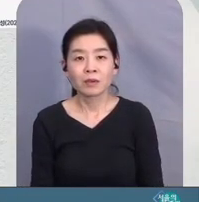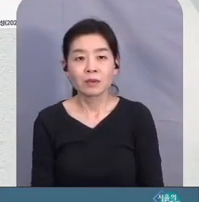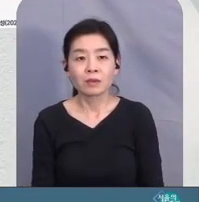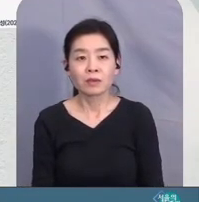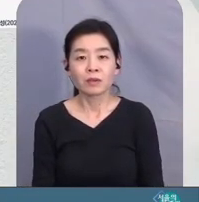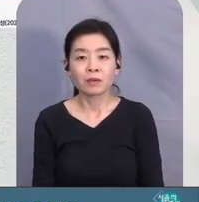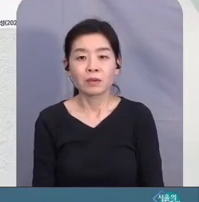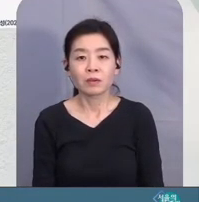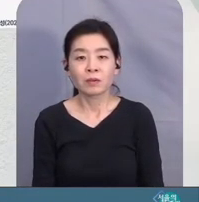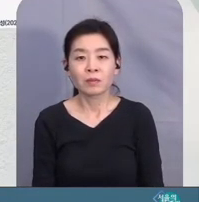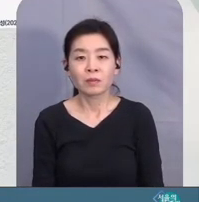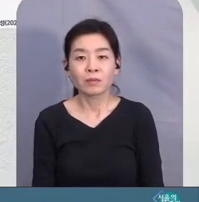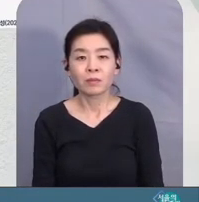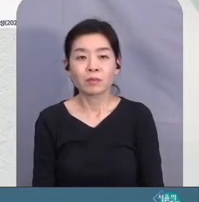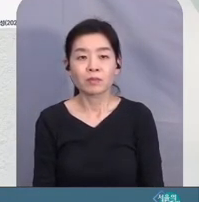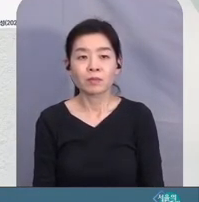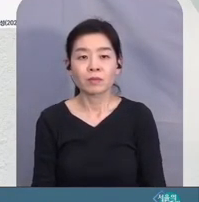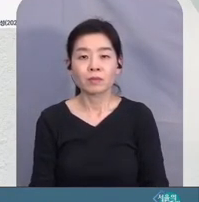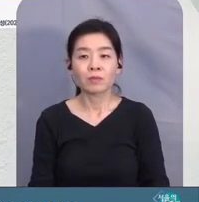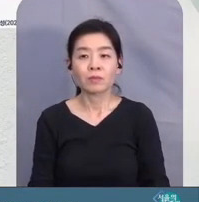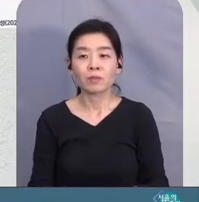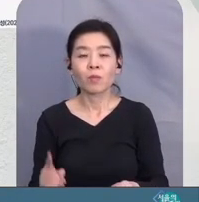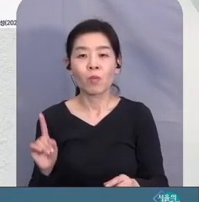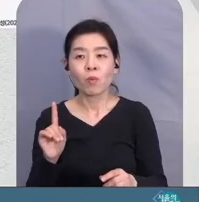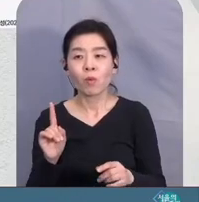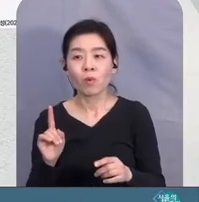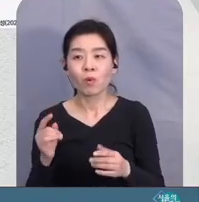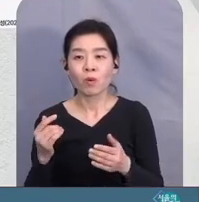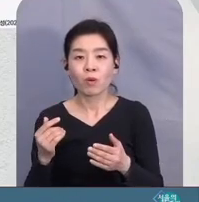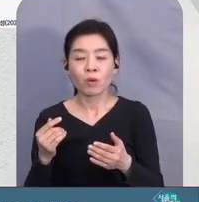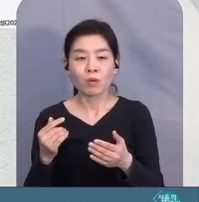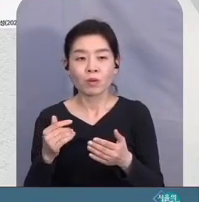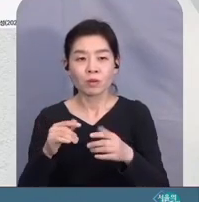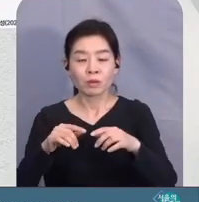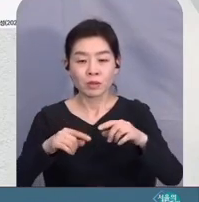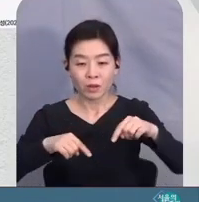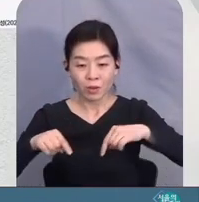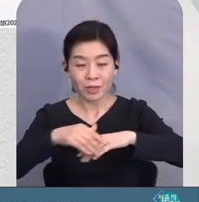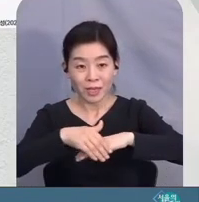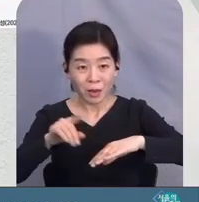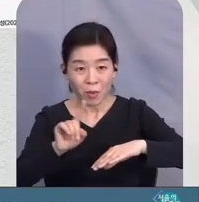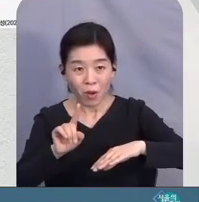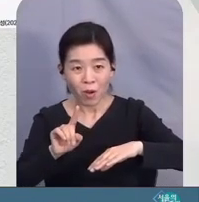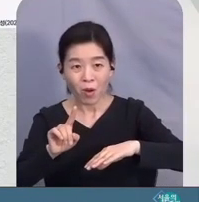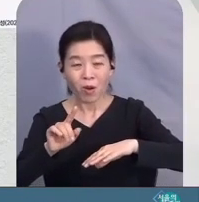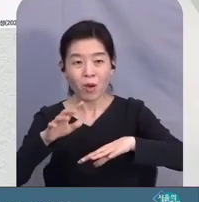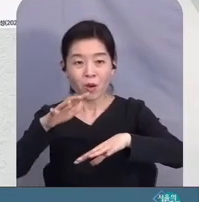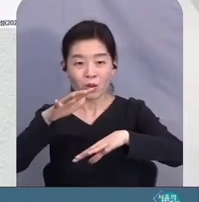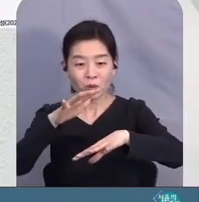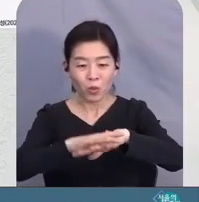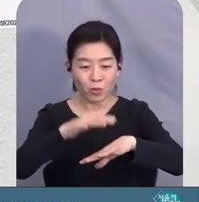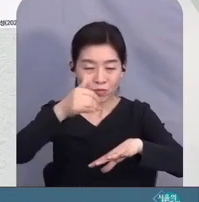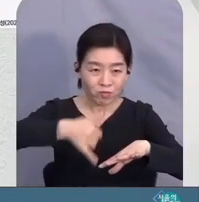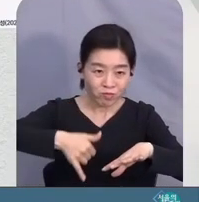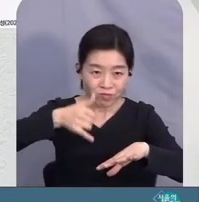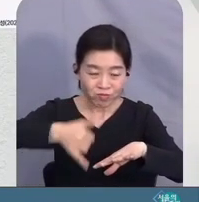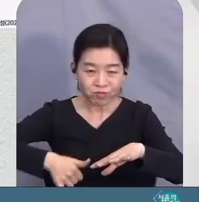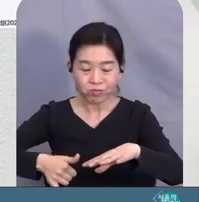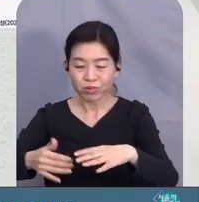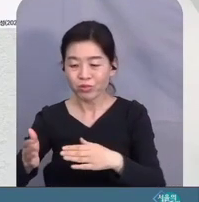귀환 불가능 지역인데 자꾸 억지로 귀환 정책을 해가지고 농사를 짓고 어로 생활을 하고 이렇게 하다